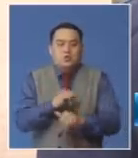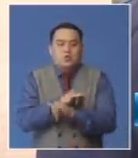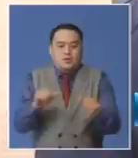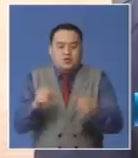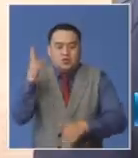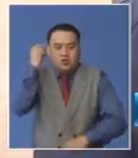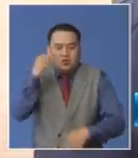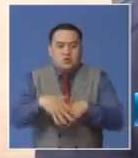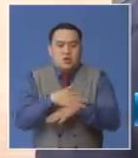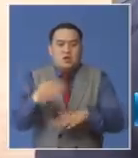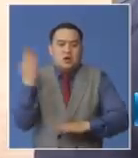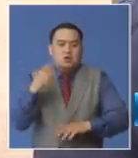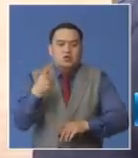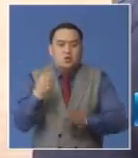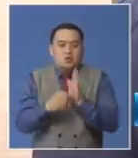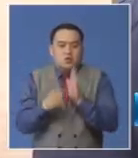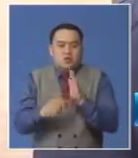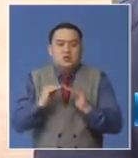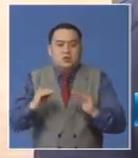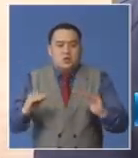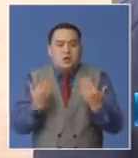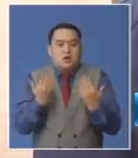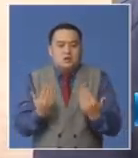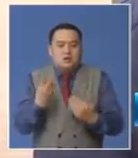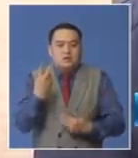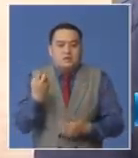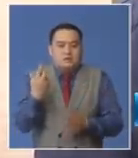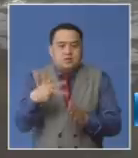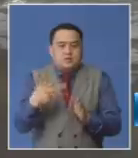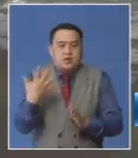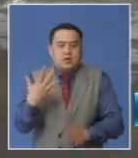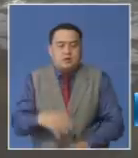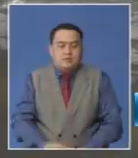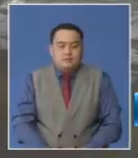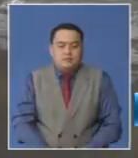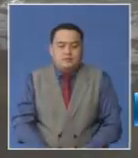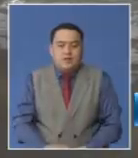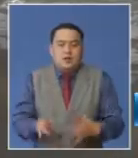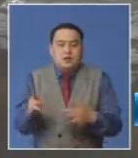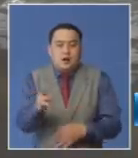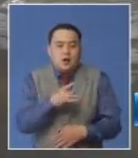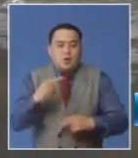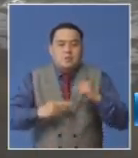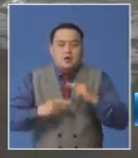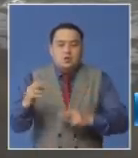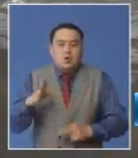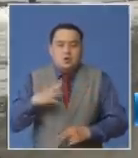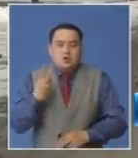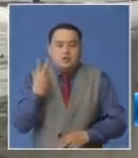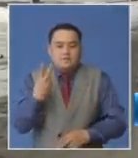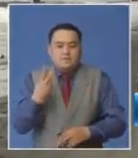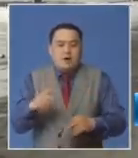раньше в школе учились более 160 детей а сейчас 235 в районе прошлом году было построено два